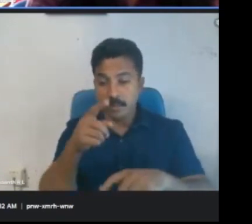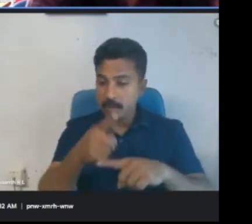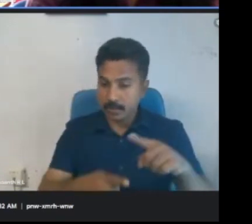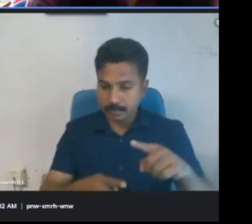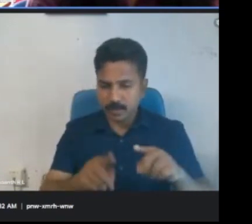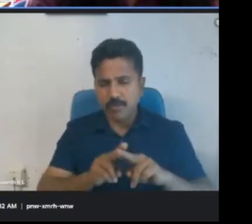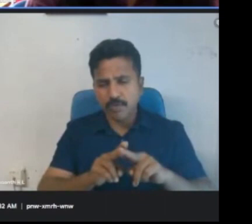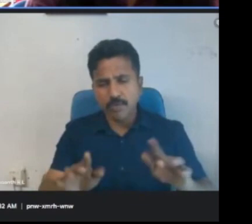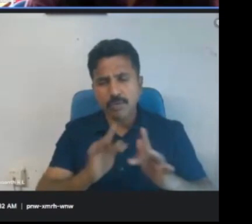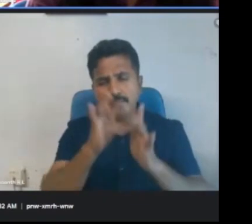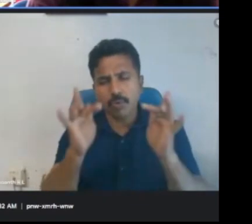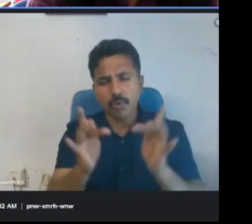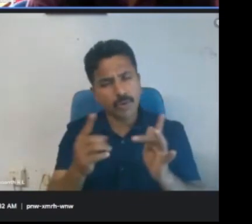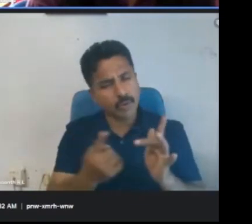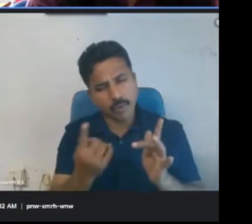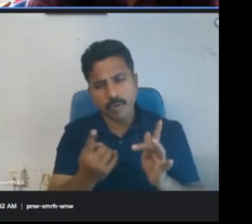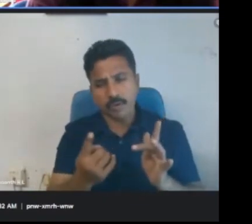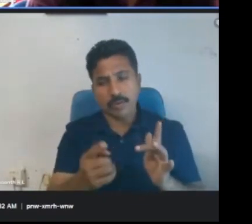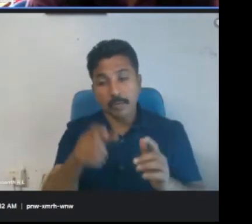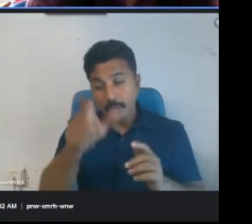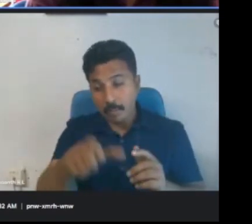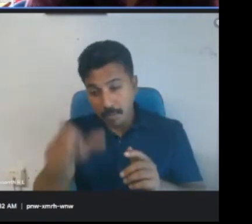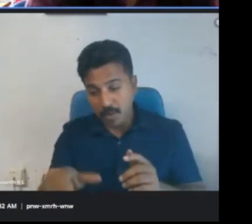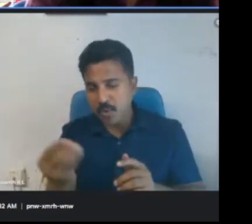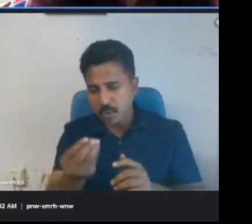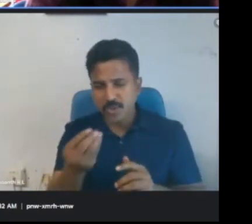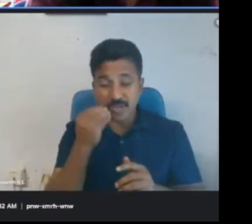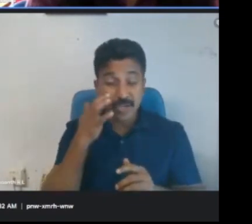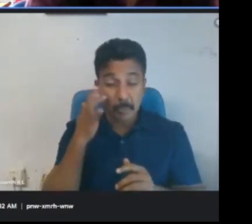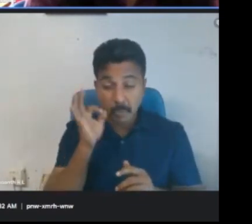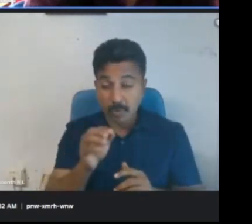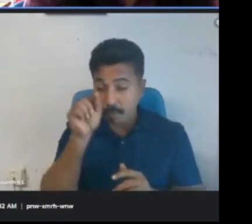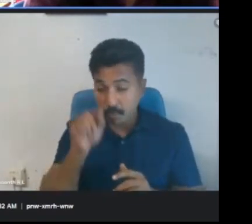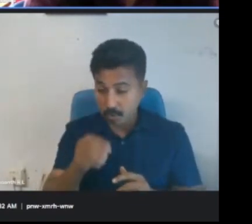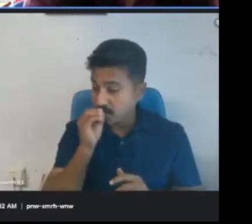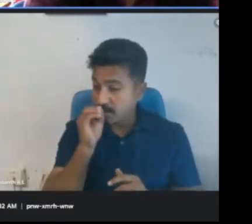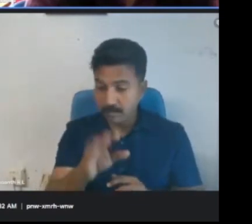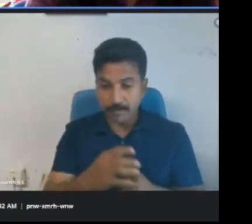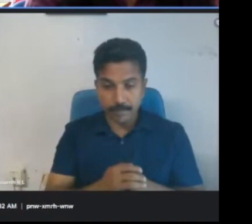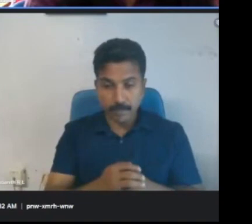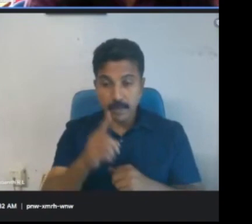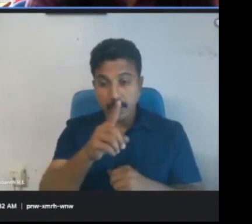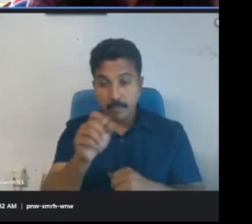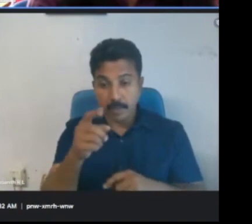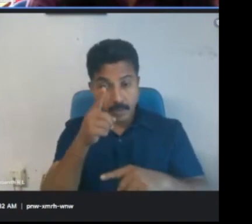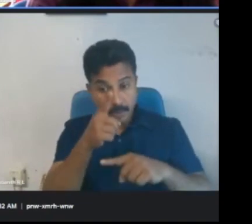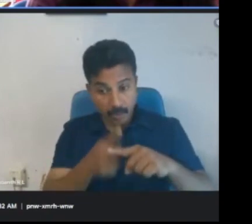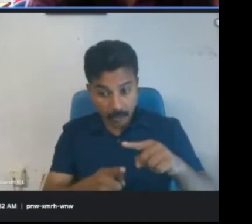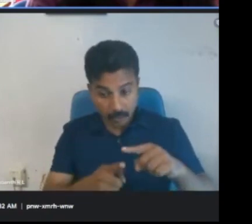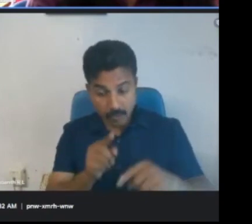കൊണ്ട് തന്നെ പരിപാടിയിൽ പങ്കെടുക്കുന്നവർക്ക് ചില നിർദ്ദേശങ്ങൾ നൽകുകയാണ്. 10:30 മുതൽ 11:30